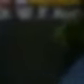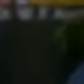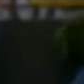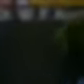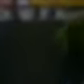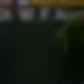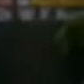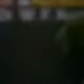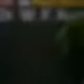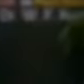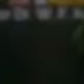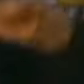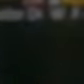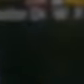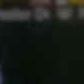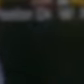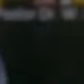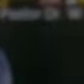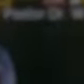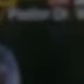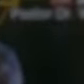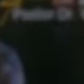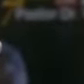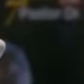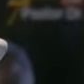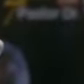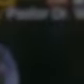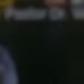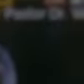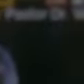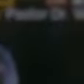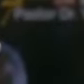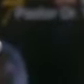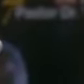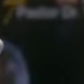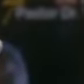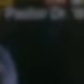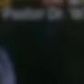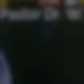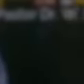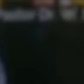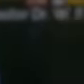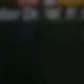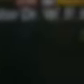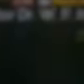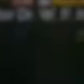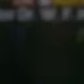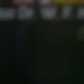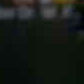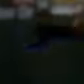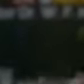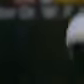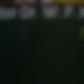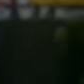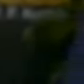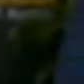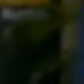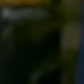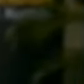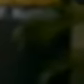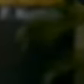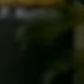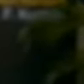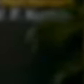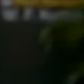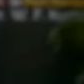maintenant nous souhaitons la bienvenue à tout le monde et j'invite à au podium l'homme